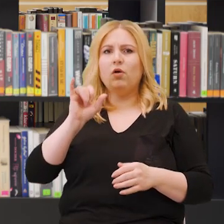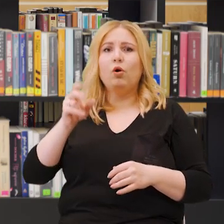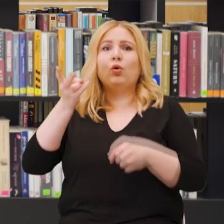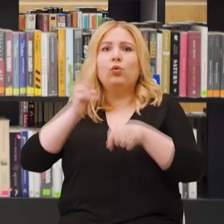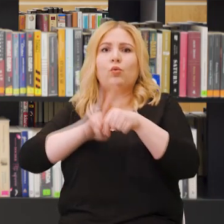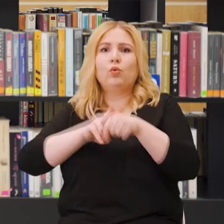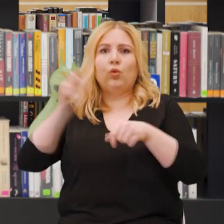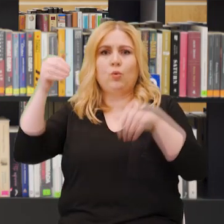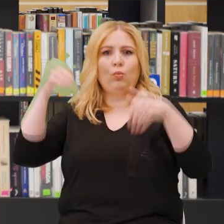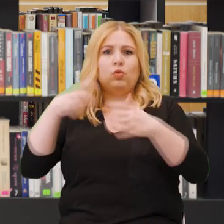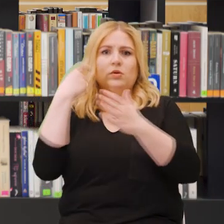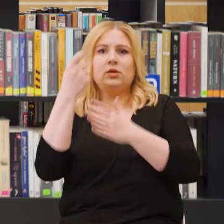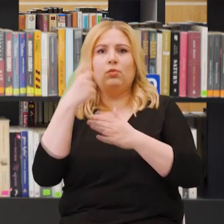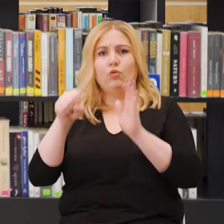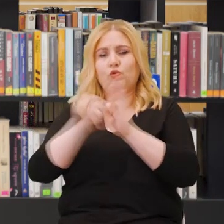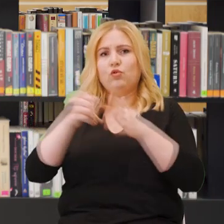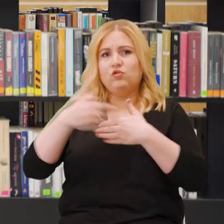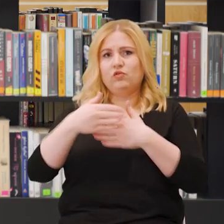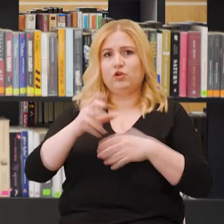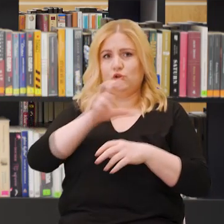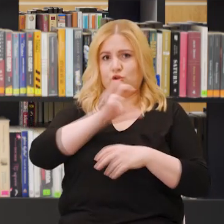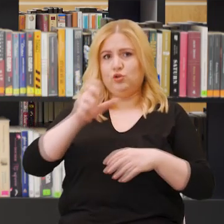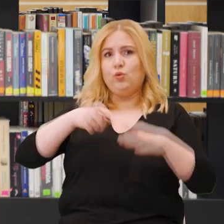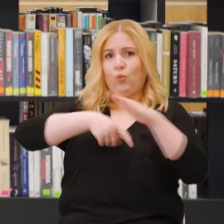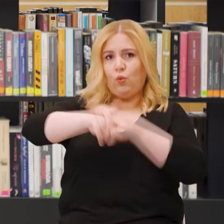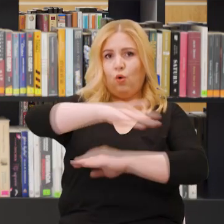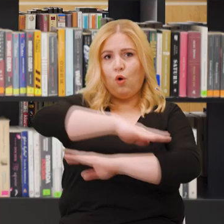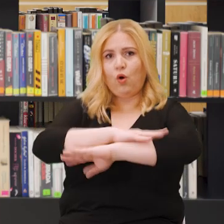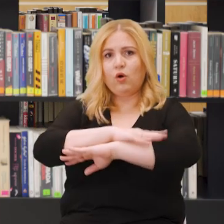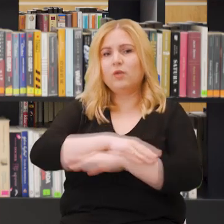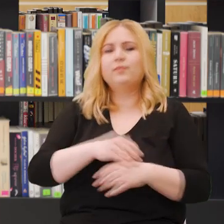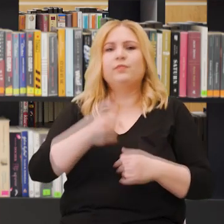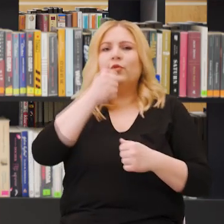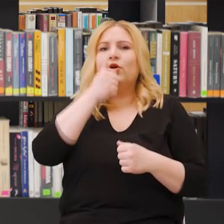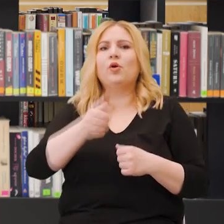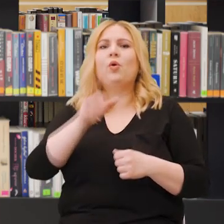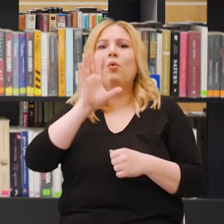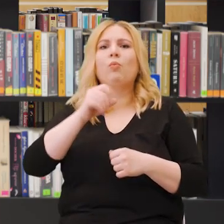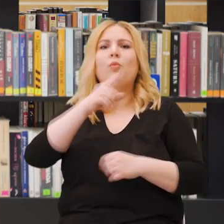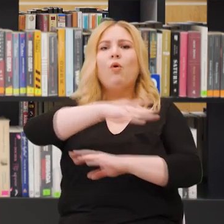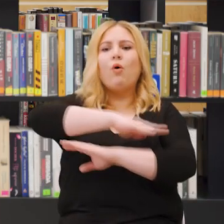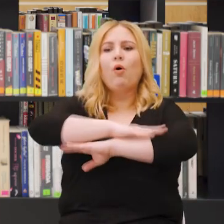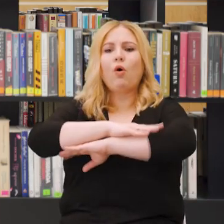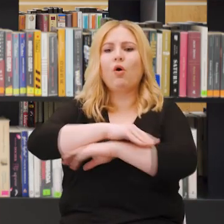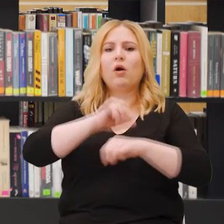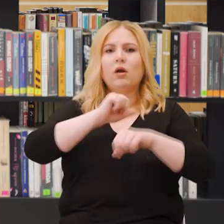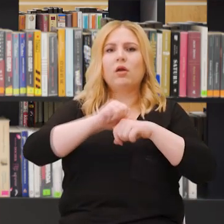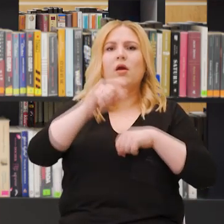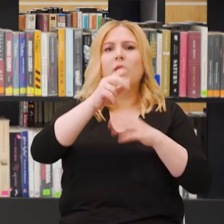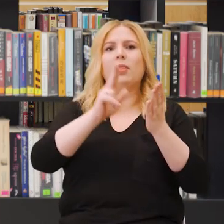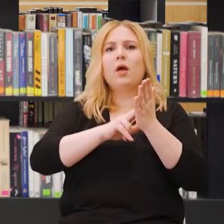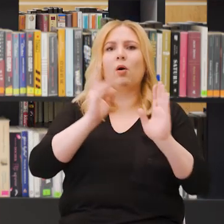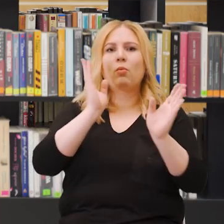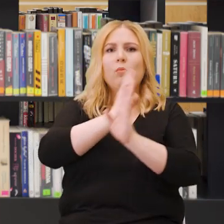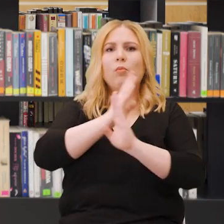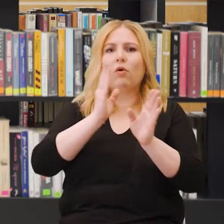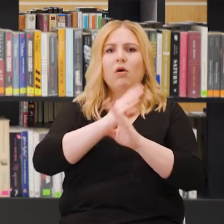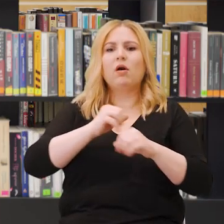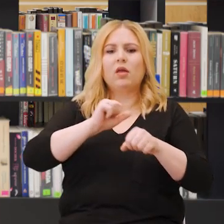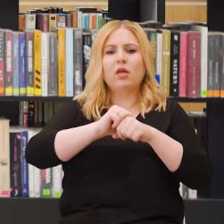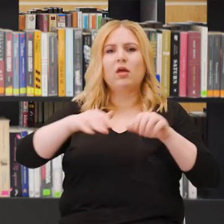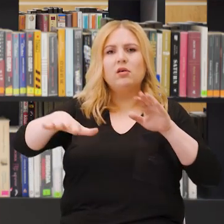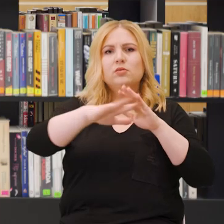drzwi. Zwiać oknem? Niepodobna. Okna ich mieszkania wychodziły na podwórze sąsiedniej posesji, które zabudowane